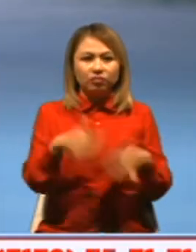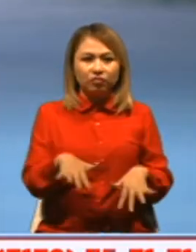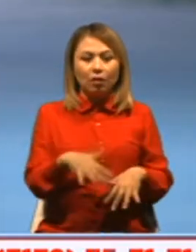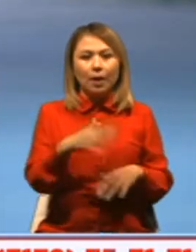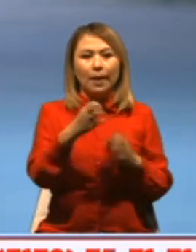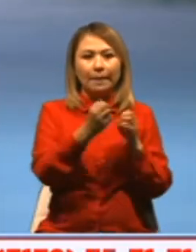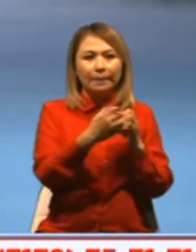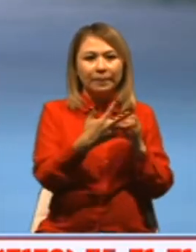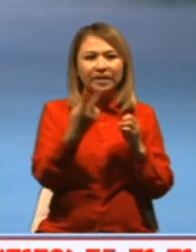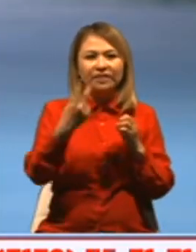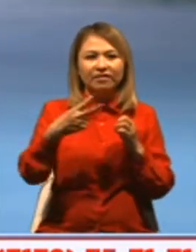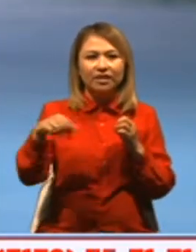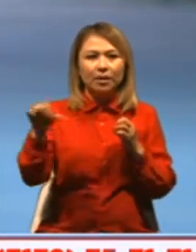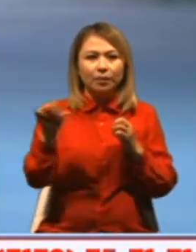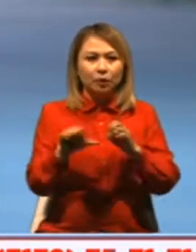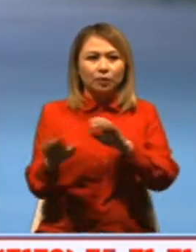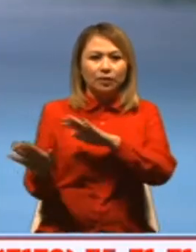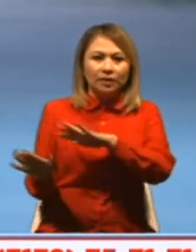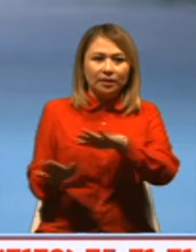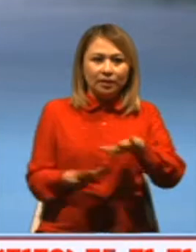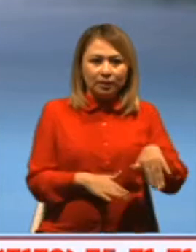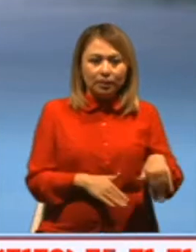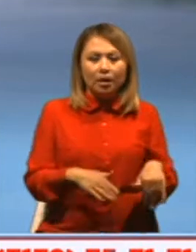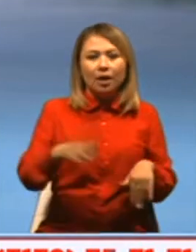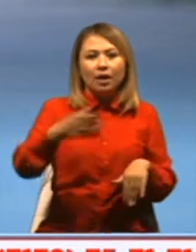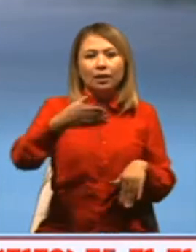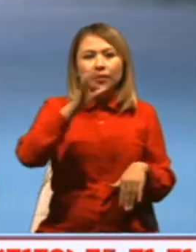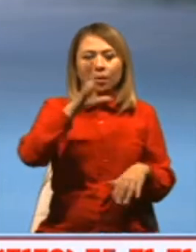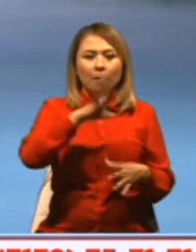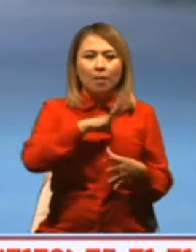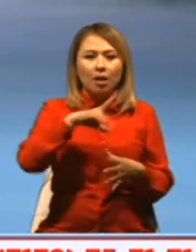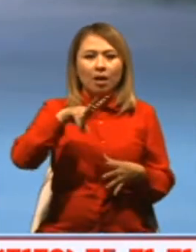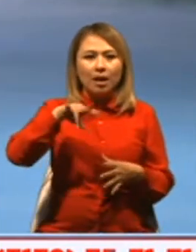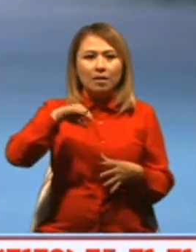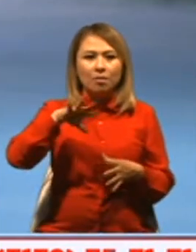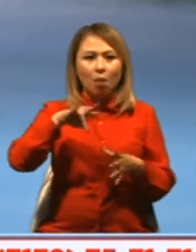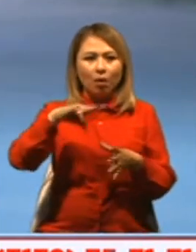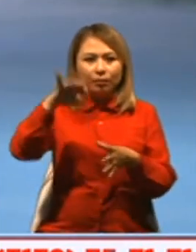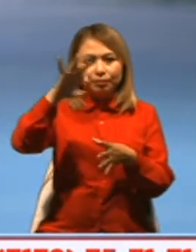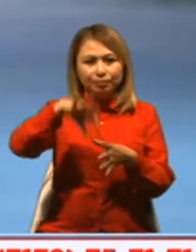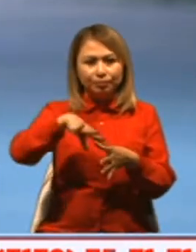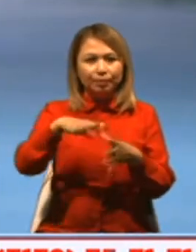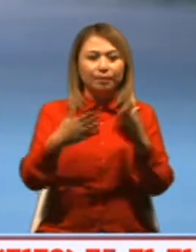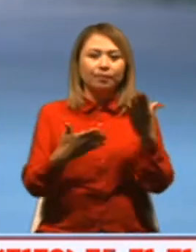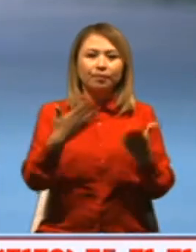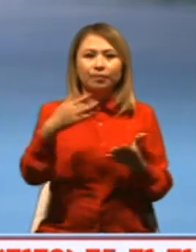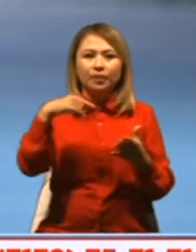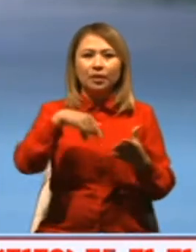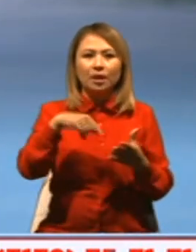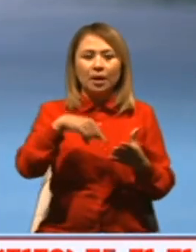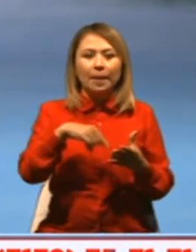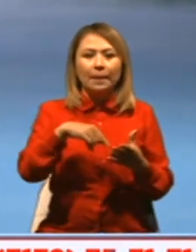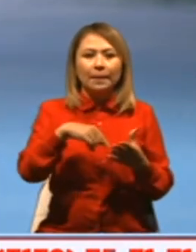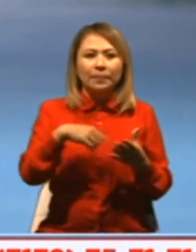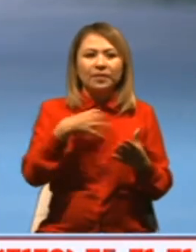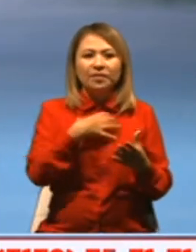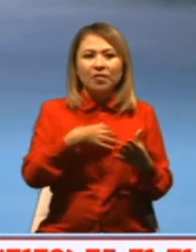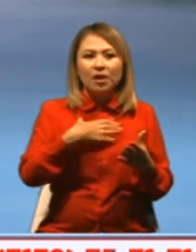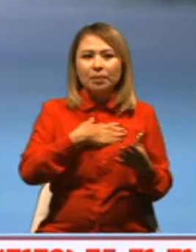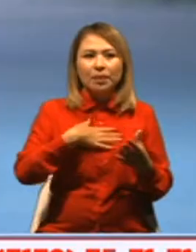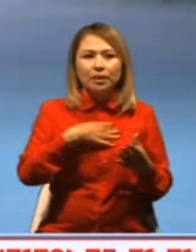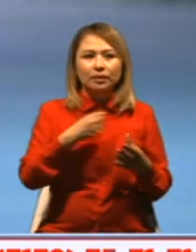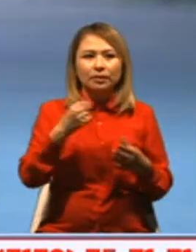қабылдаған дұрыс болады. Яғни кей уақыттарда лимон қосылған су және де құрамында минералды